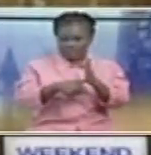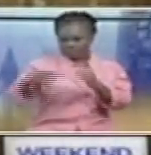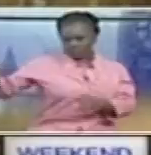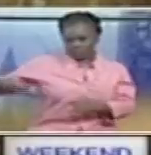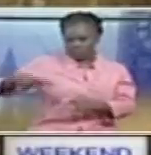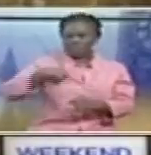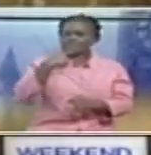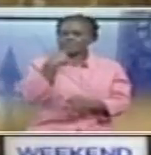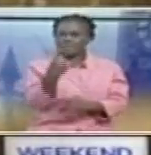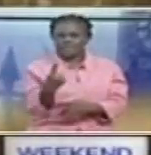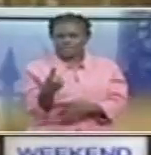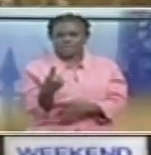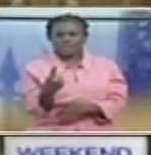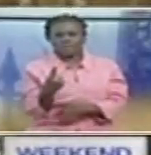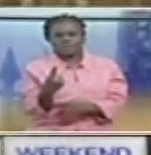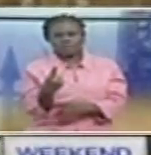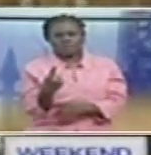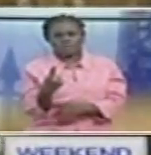aliniandikia message akaniambia